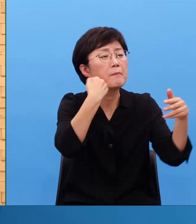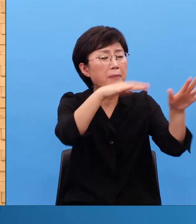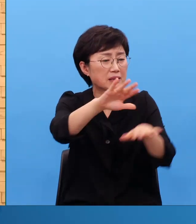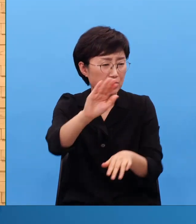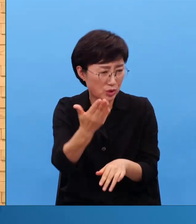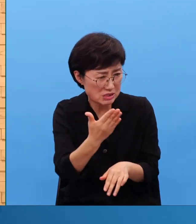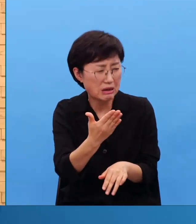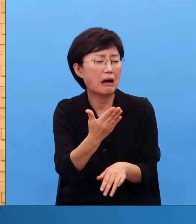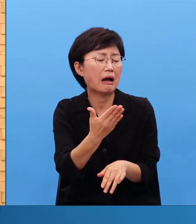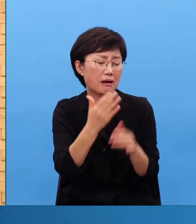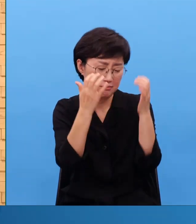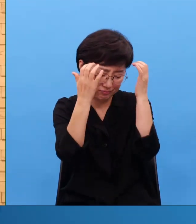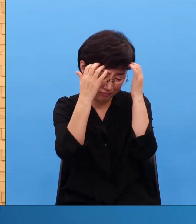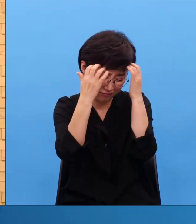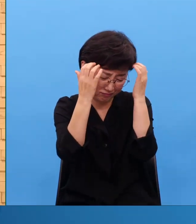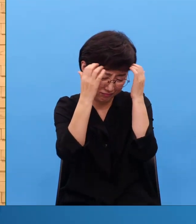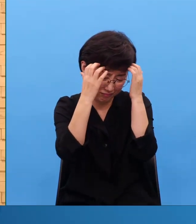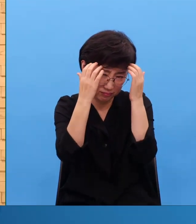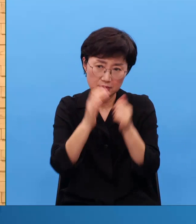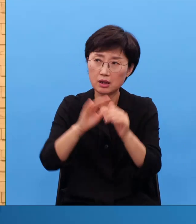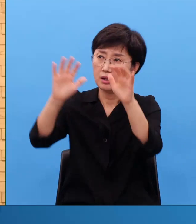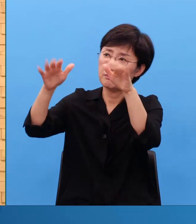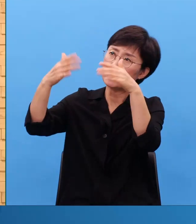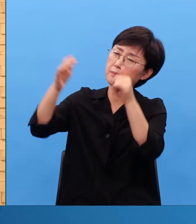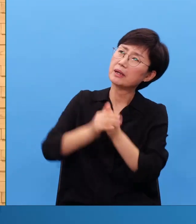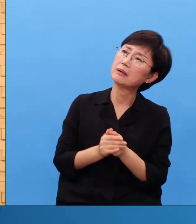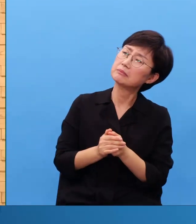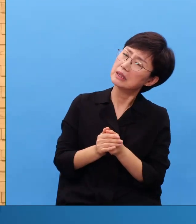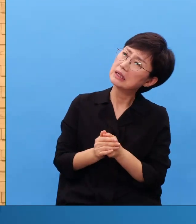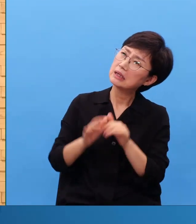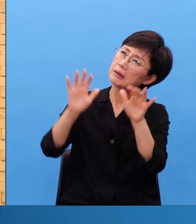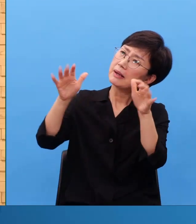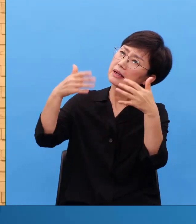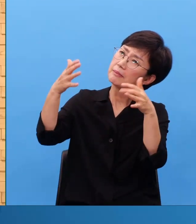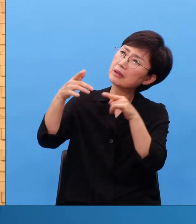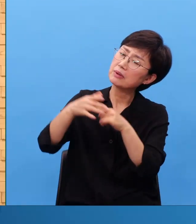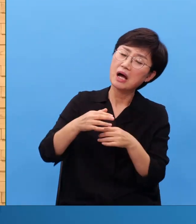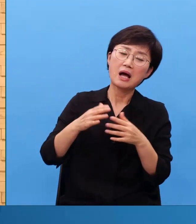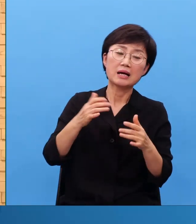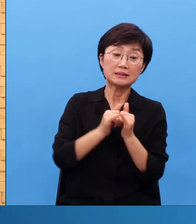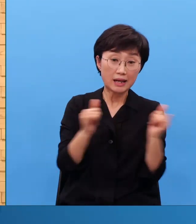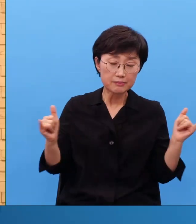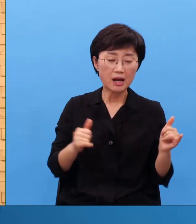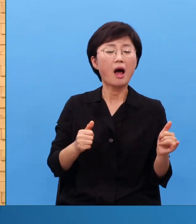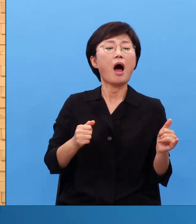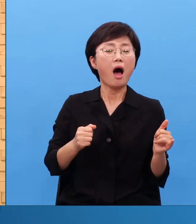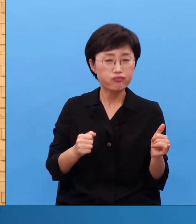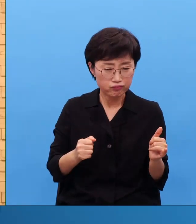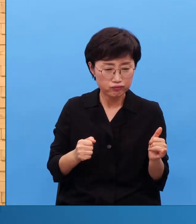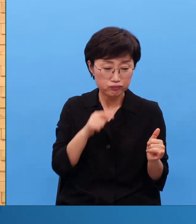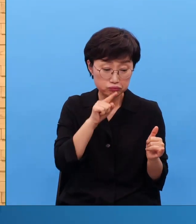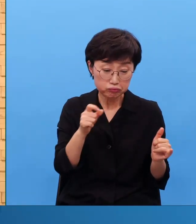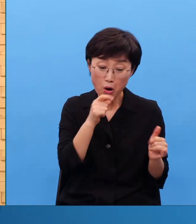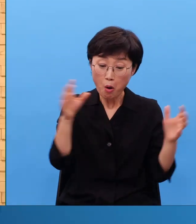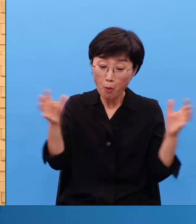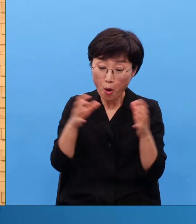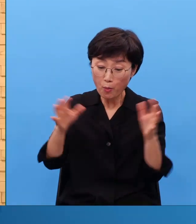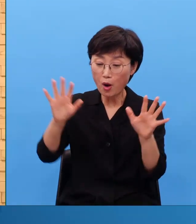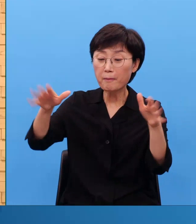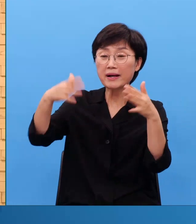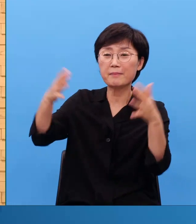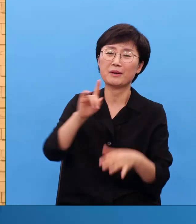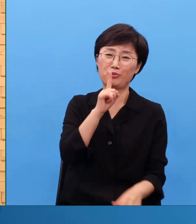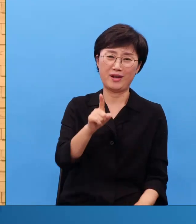through so much 바람이 turmoil. 부니까요. 저 바람은 인간들이 쉬는 한숨 소리다. And all this wind that's blowing, it 얼마나 is 힘들었어 먼저.